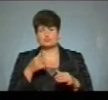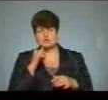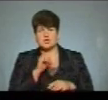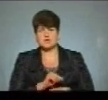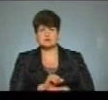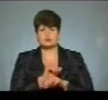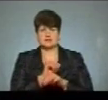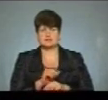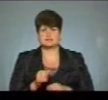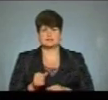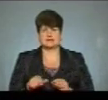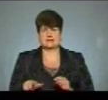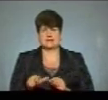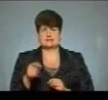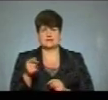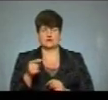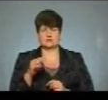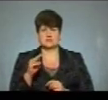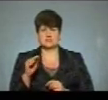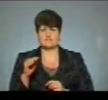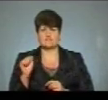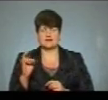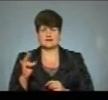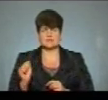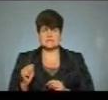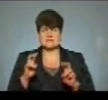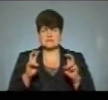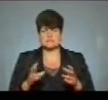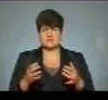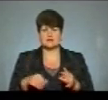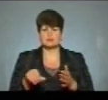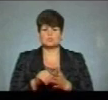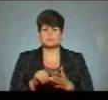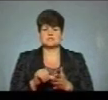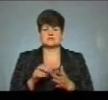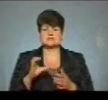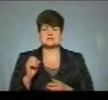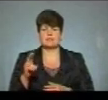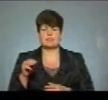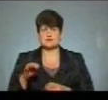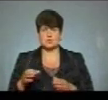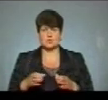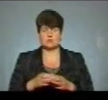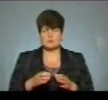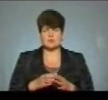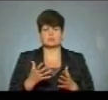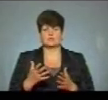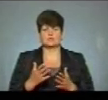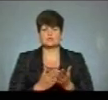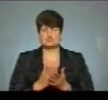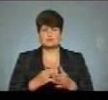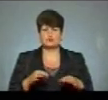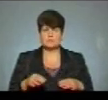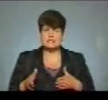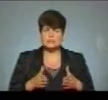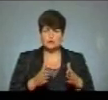трасі Тернопіль-Жванець. У засіданні взяли участь представники Скалецької громади, Полопанівського кар'єру, служби автомобільних